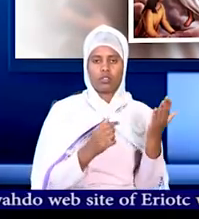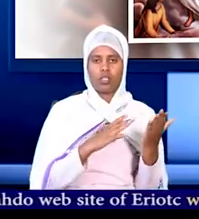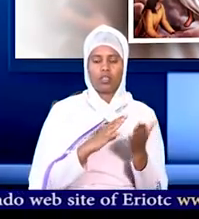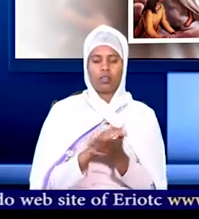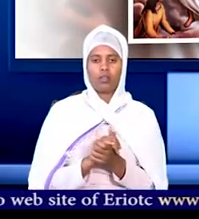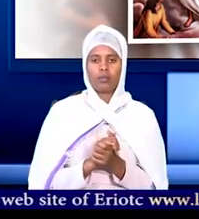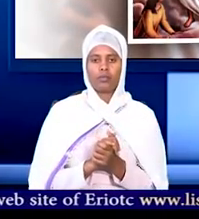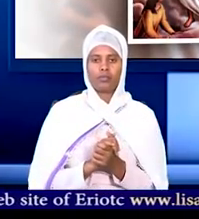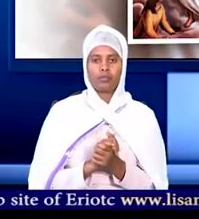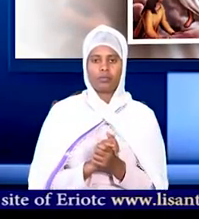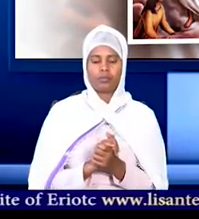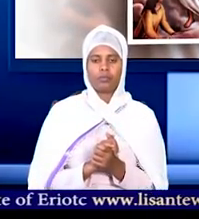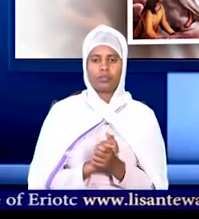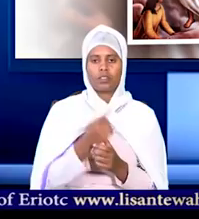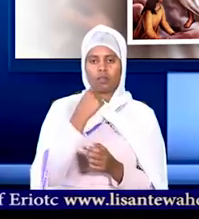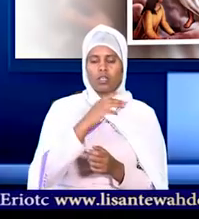ይገልፀልና።